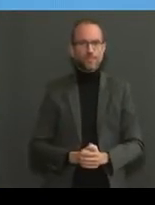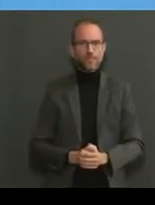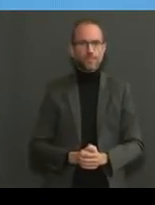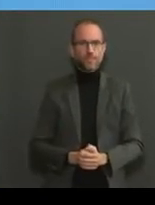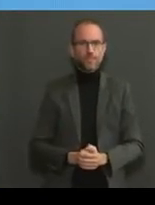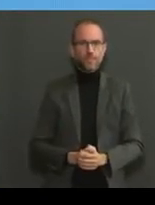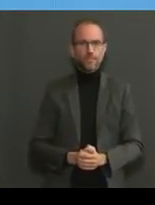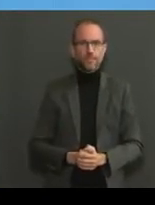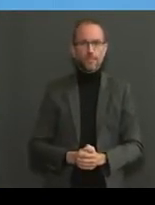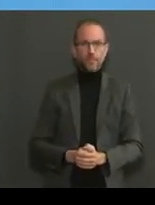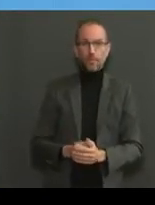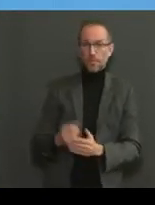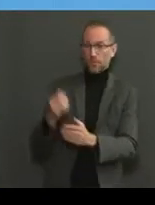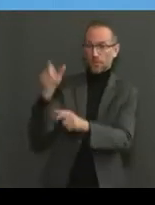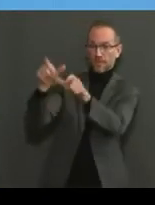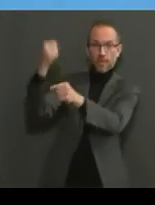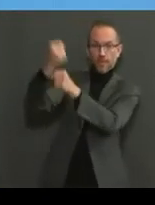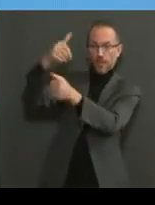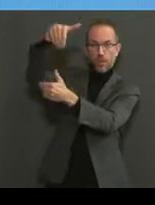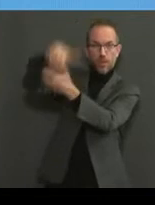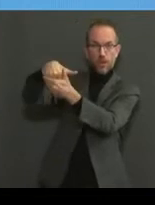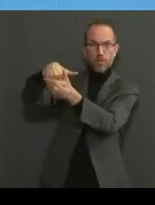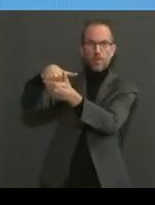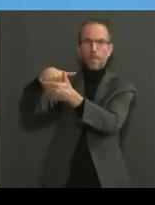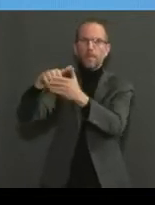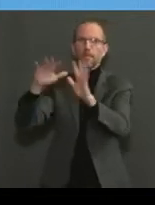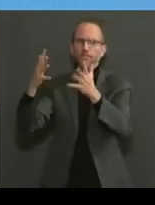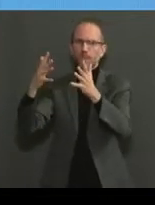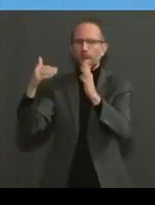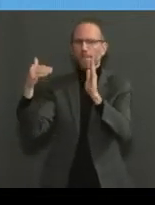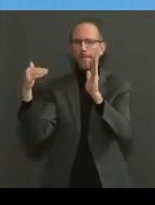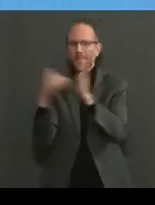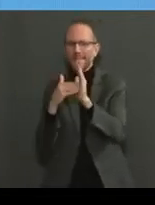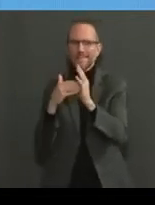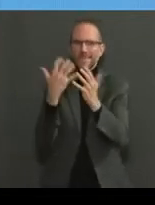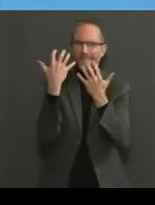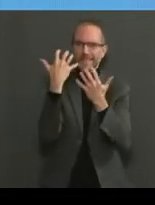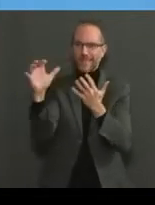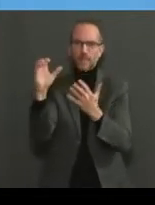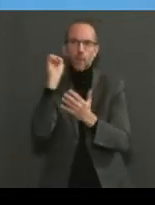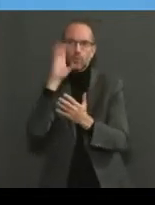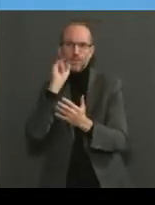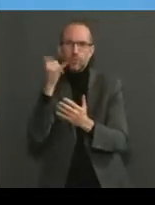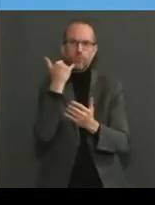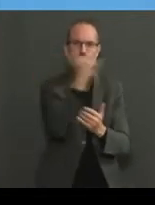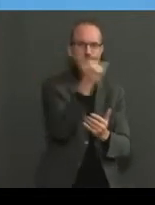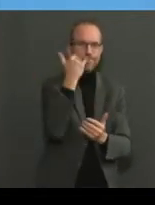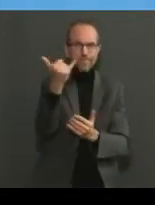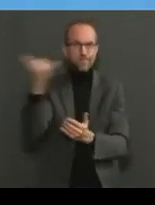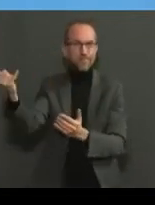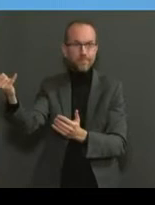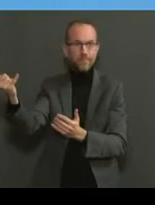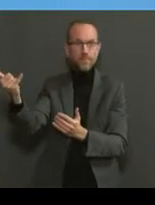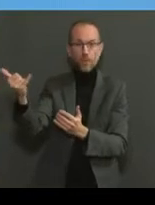centers traitent plus de 1500 appels par jour. Ils atteignent 92% des personnes ayant reçu